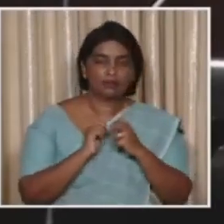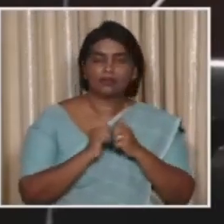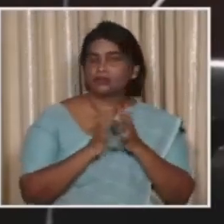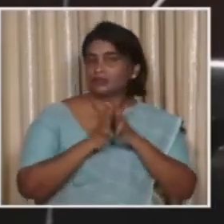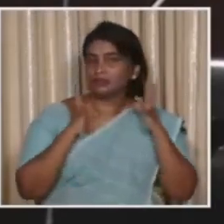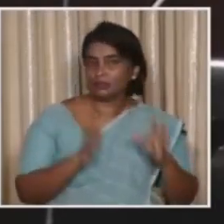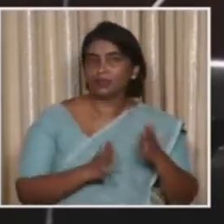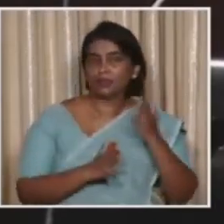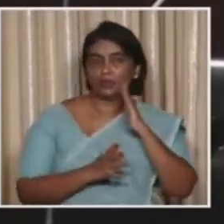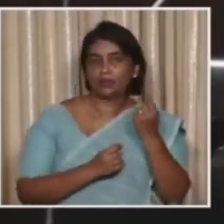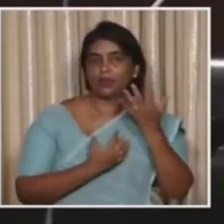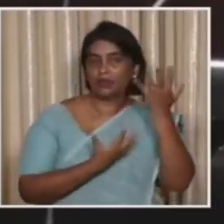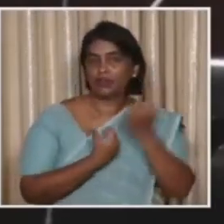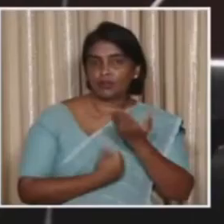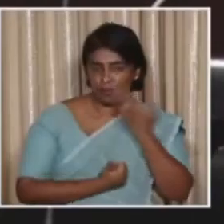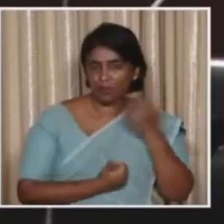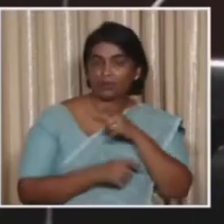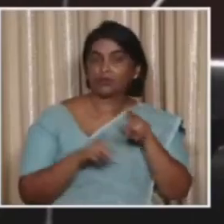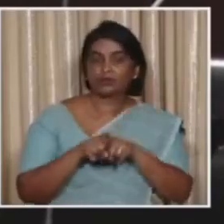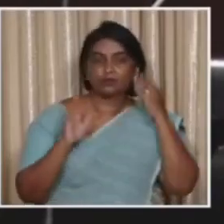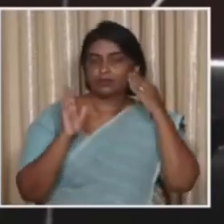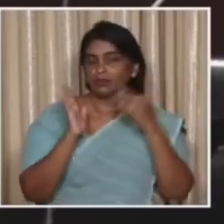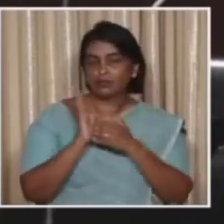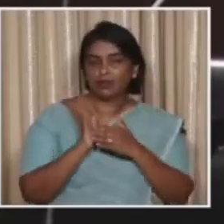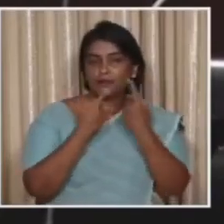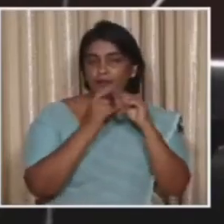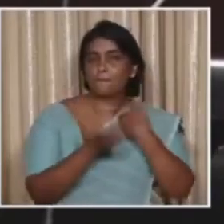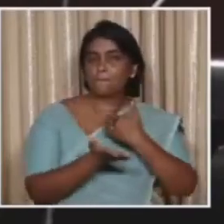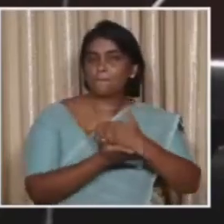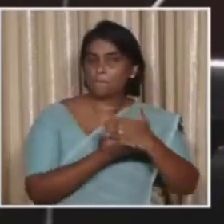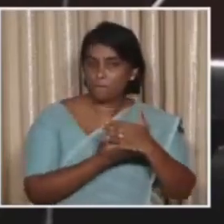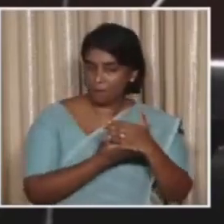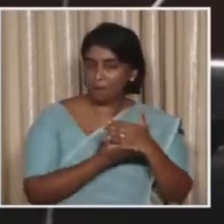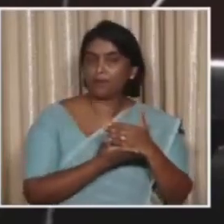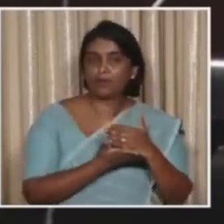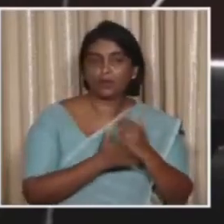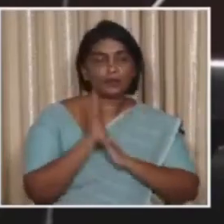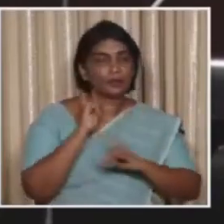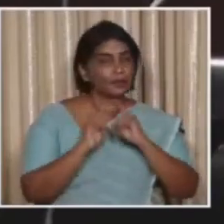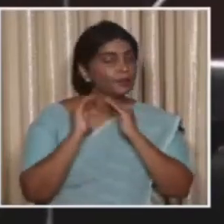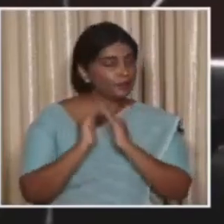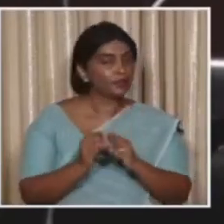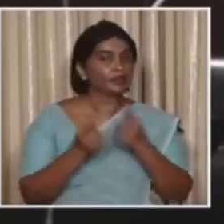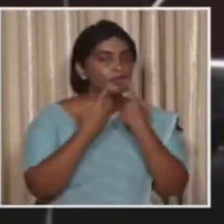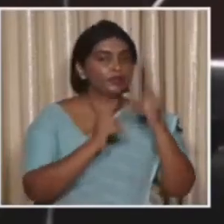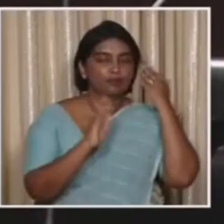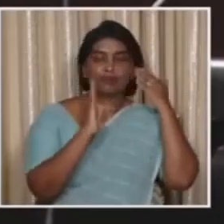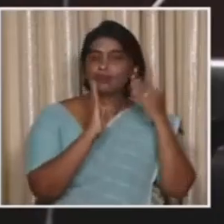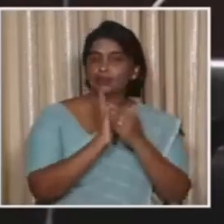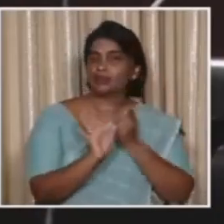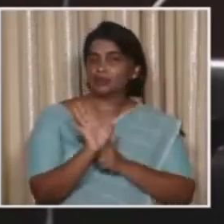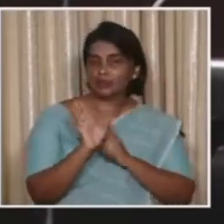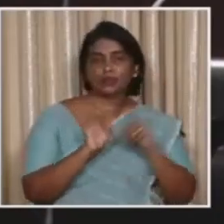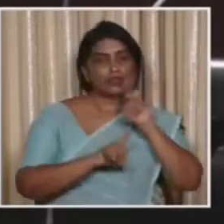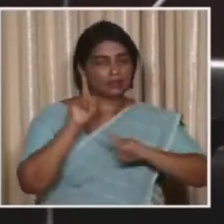වැඩිපුර විදේශ විනිමය උපයා ගන්න පුළුවන්. ඒ සම්බන්ධයෙන් නොයෙකුත් බාධක ගැන අමාත්‍යාංශය සහ නොයෙකුත් කාරණා ගැන නිරන්තරයෙන්